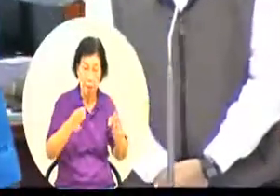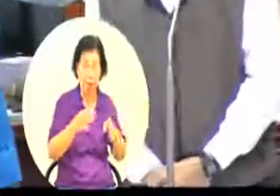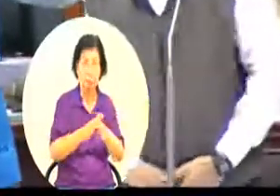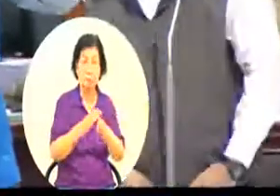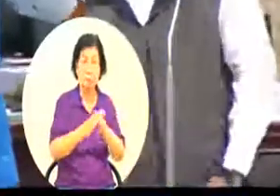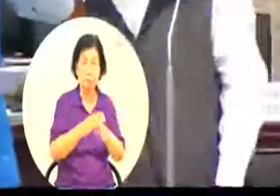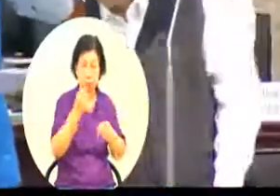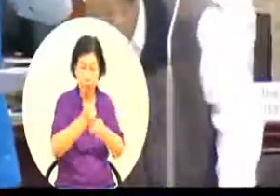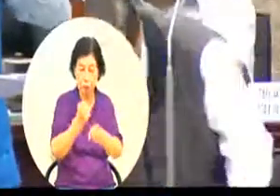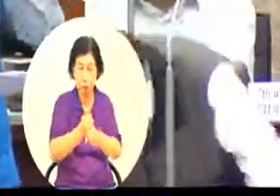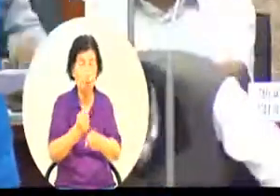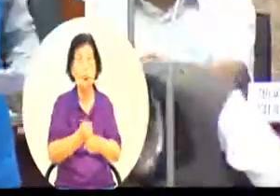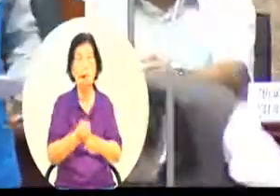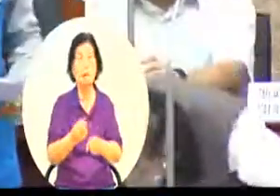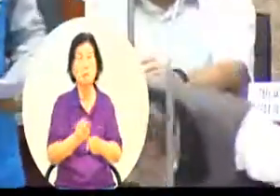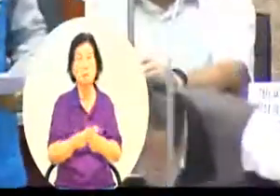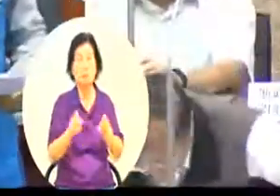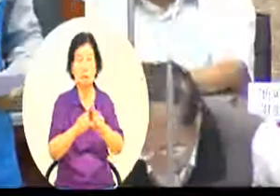等一下再请教你。